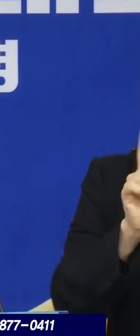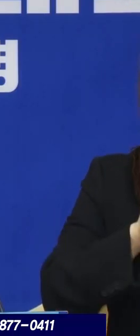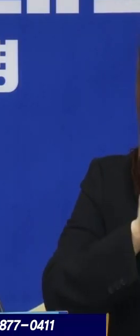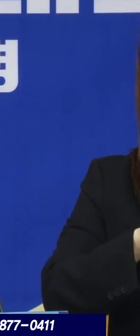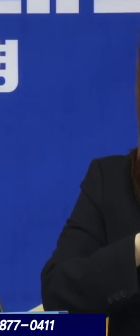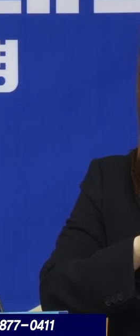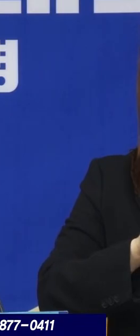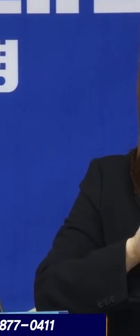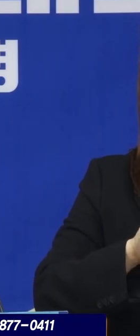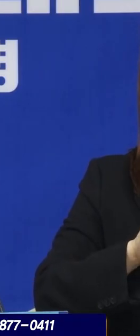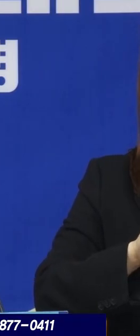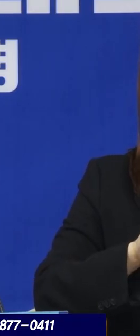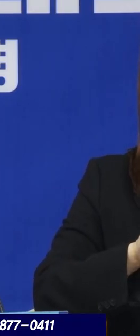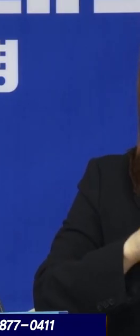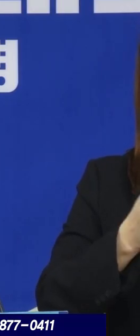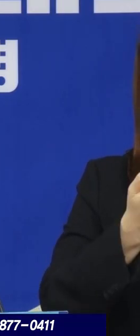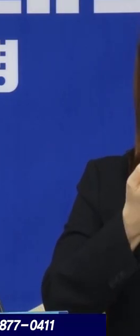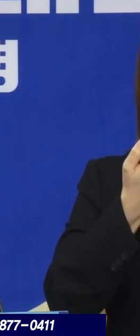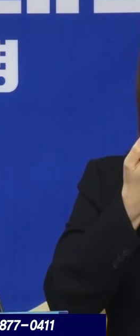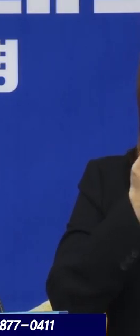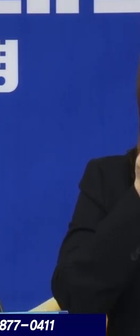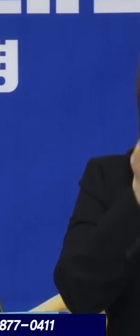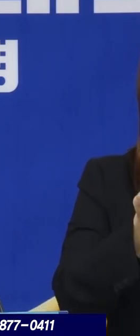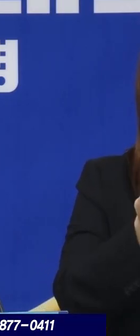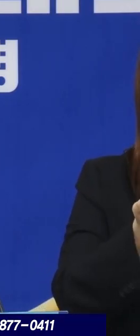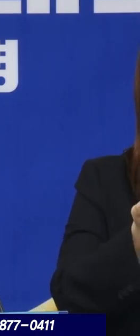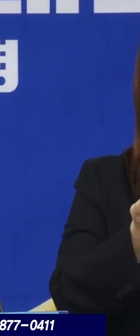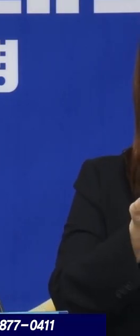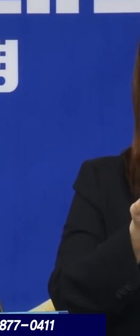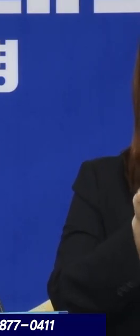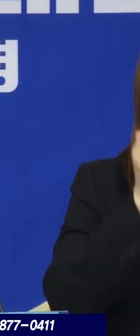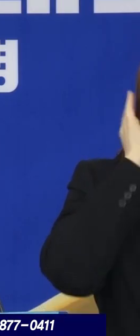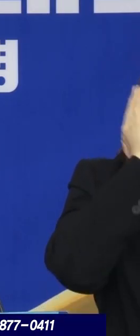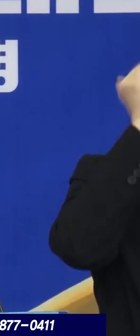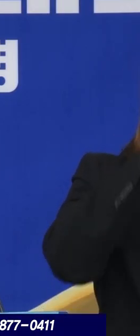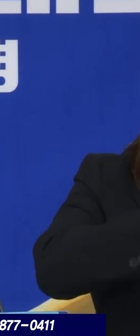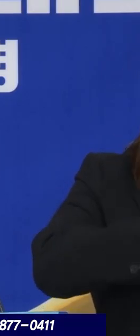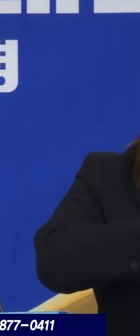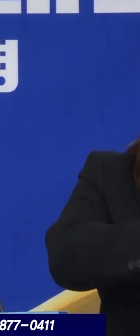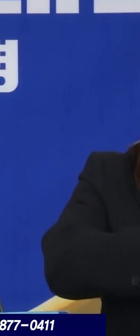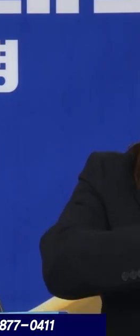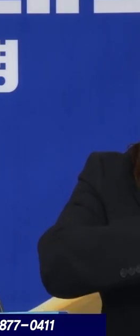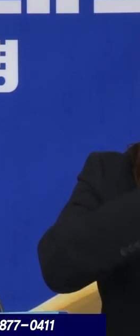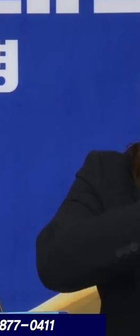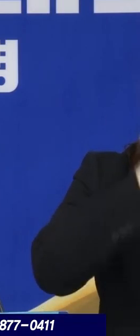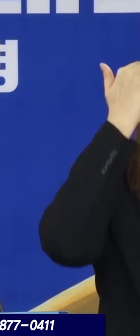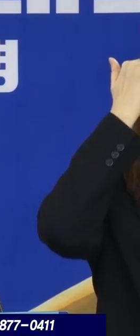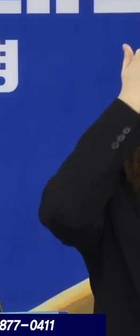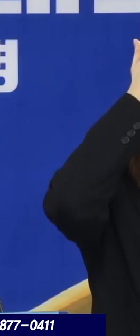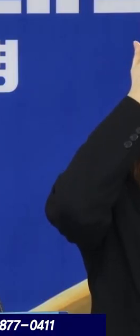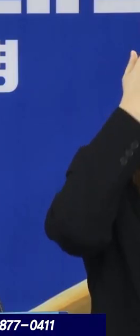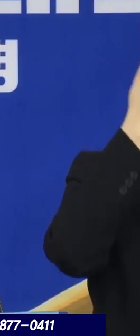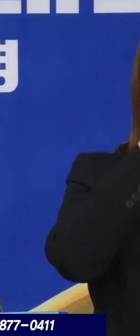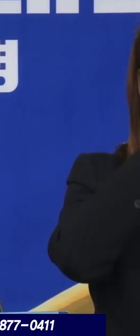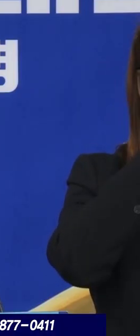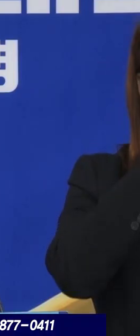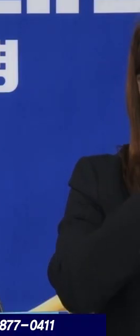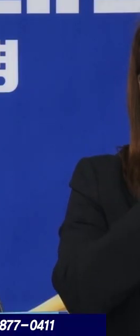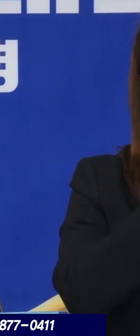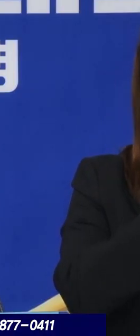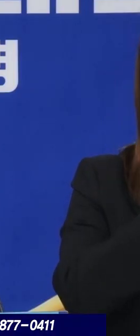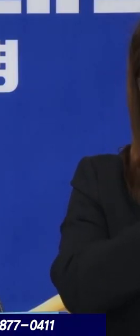하나의 영매다. 당신이 대통령 출마하는데 이거 건드리면 방해가 된다. 그러니